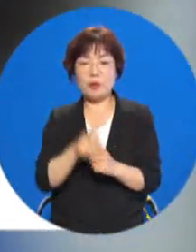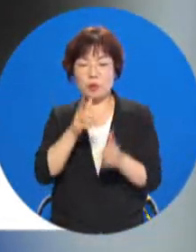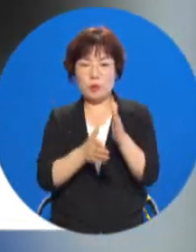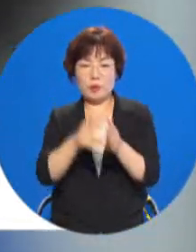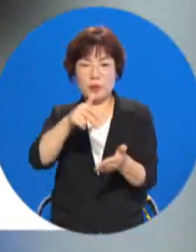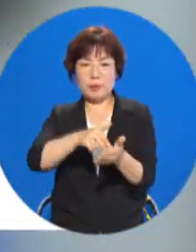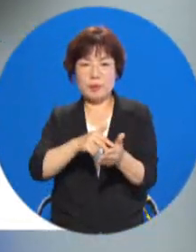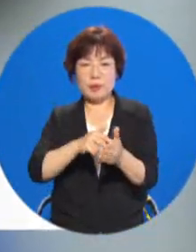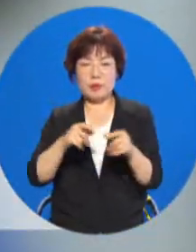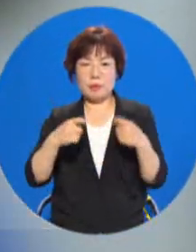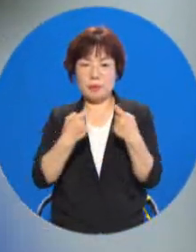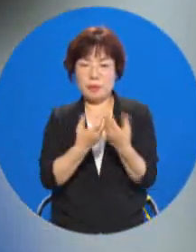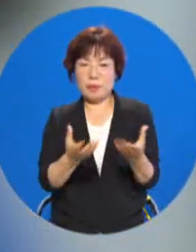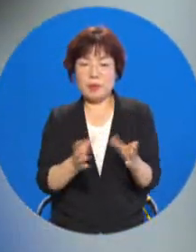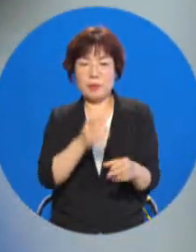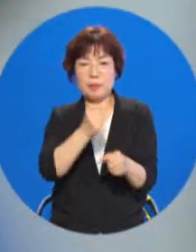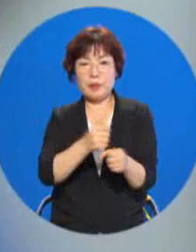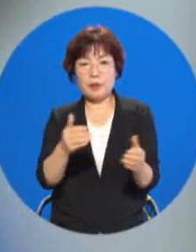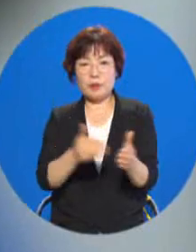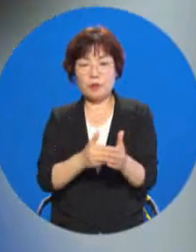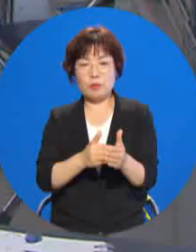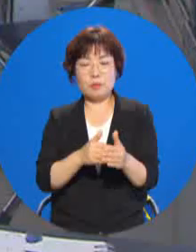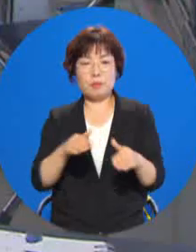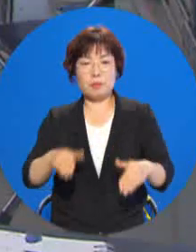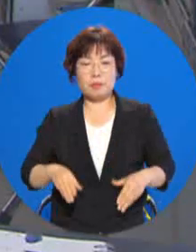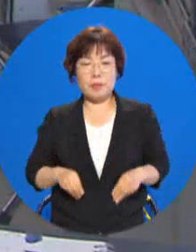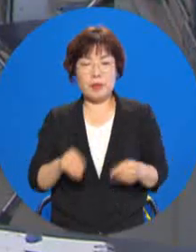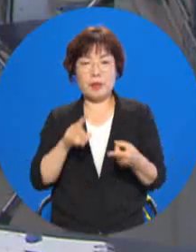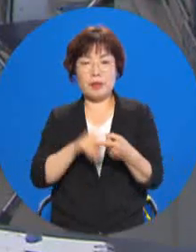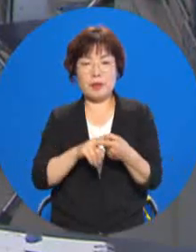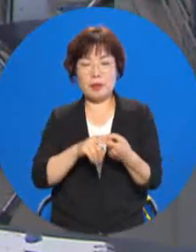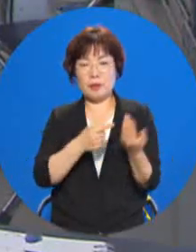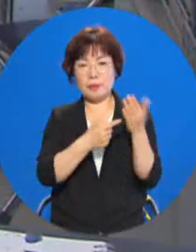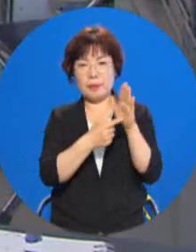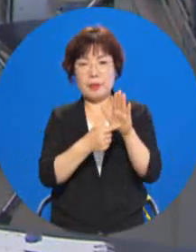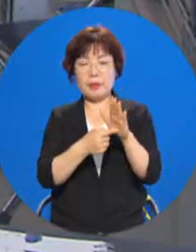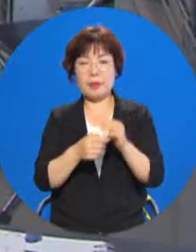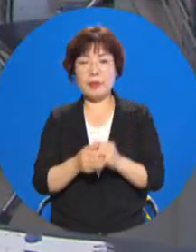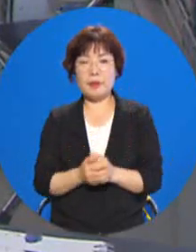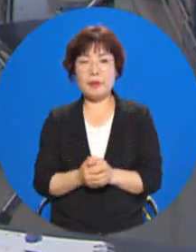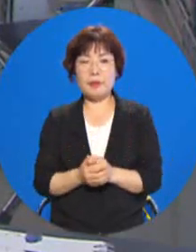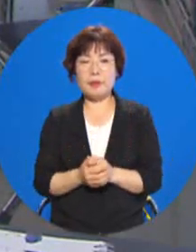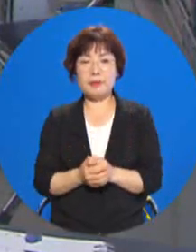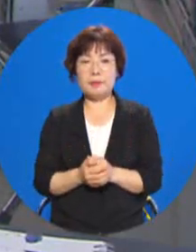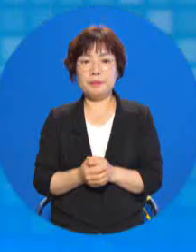여수시는 민관협의체를 구축했을 뿐 손을 놓고 있다고 꼬집었습니다.